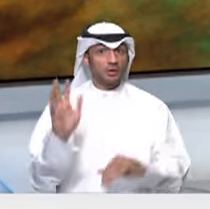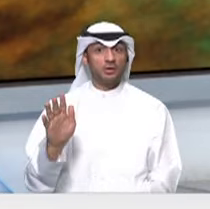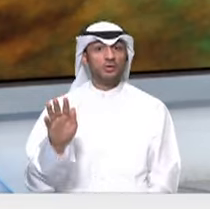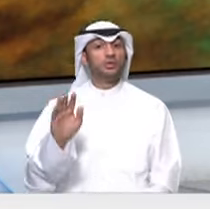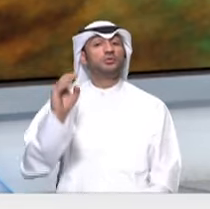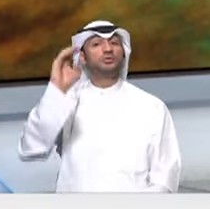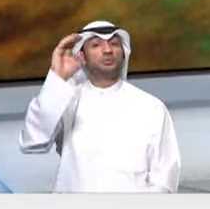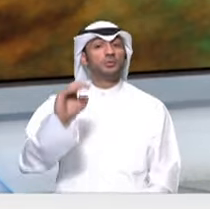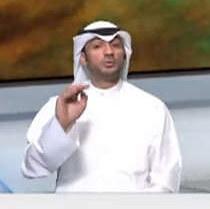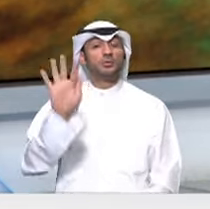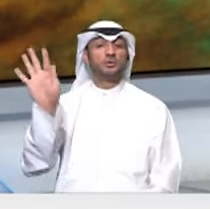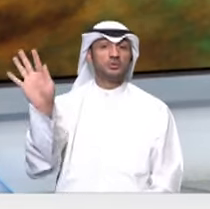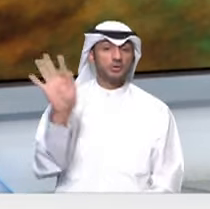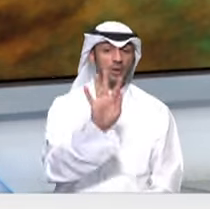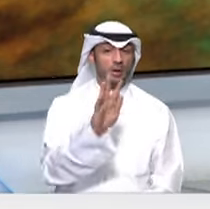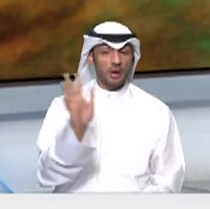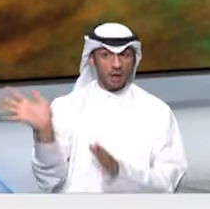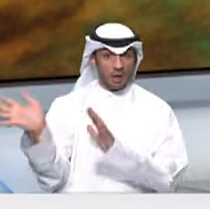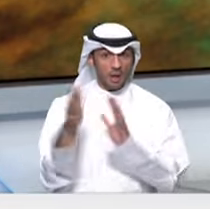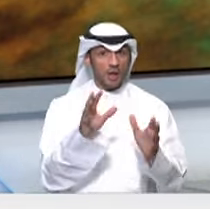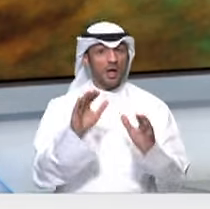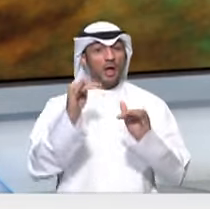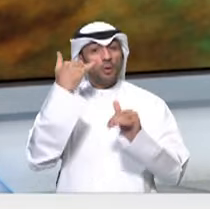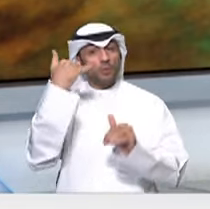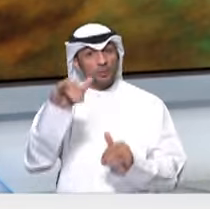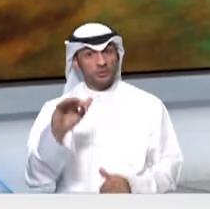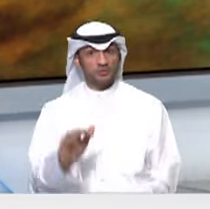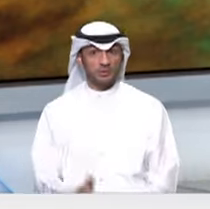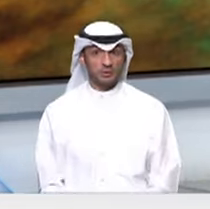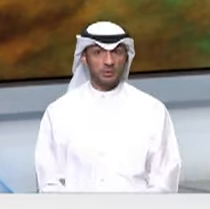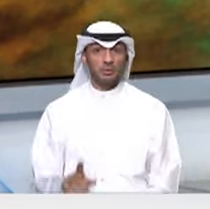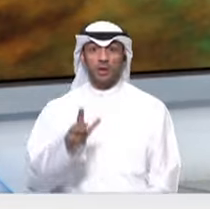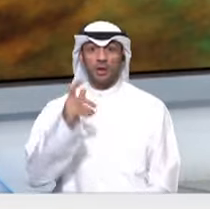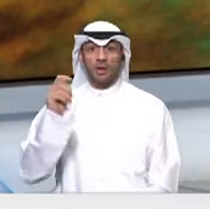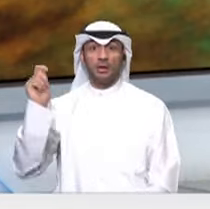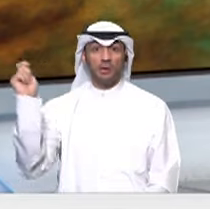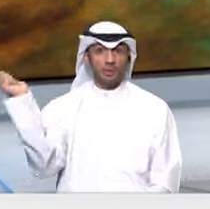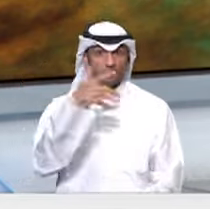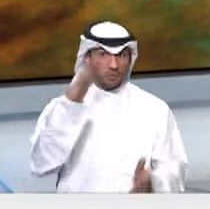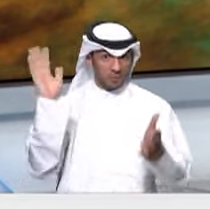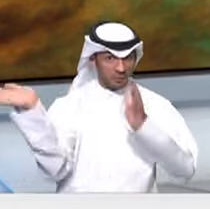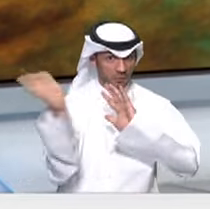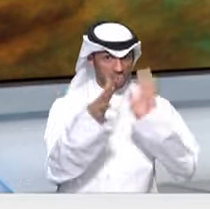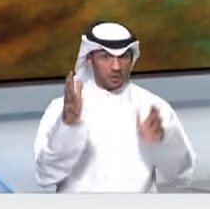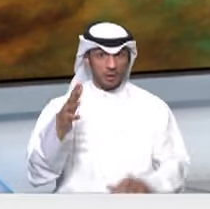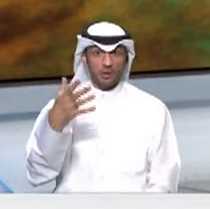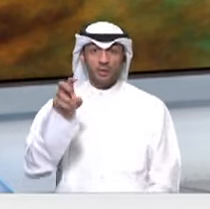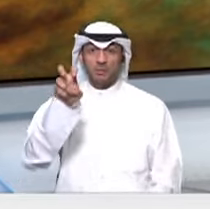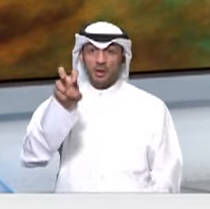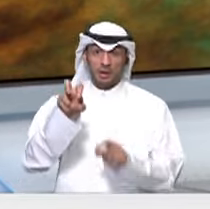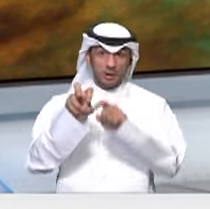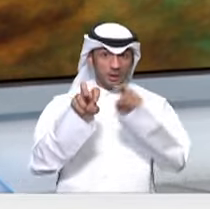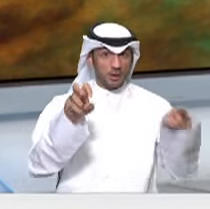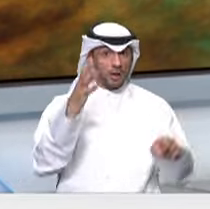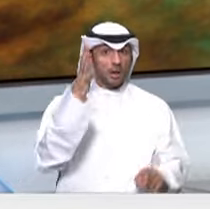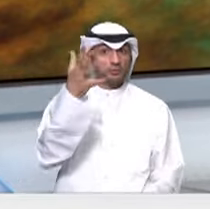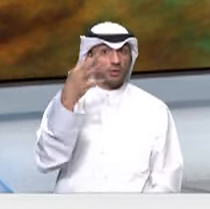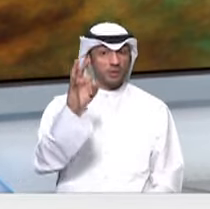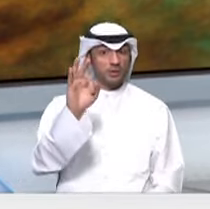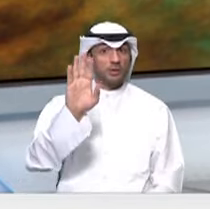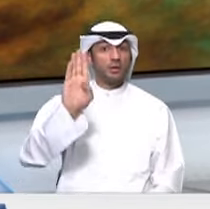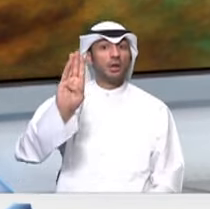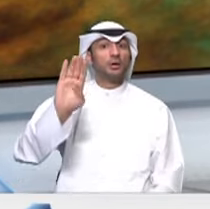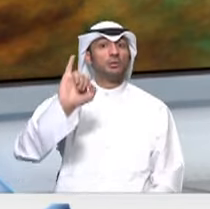الشرقية خفيفة إلى معتدلة السرعة، متوقع أن تراوح سرعة الرياح من 8 إلى 35 كيلومتر